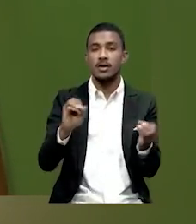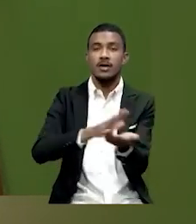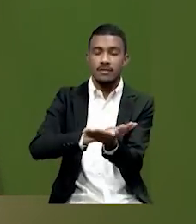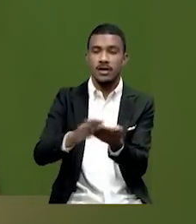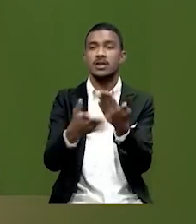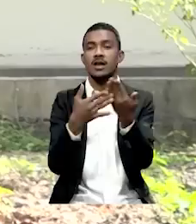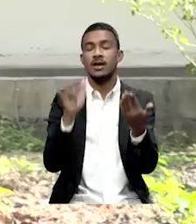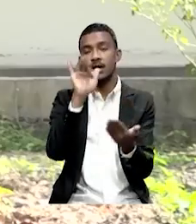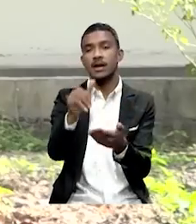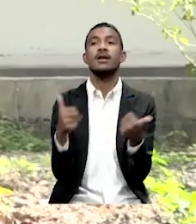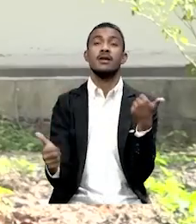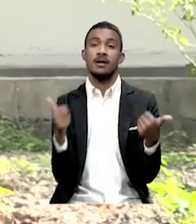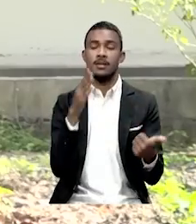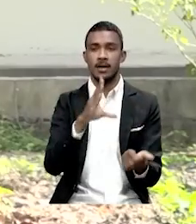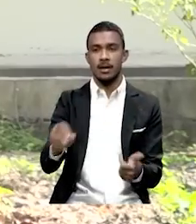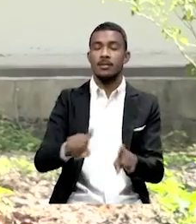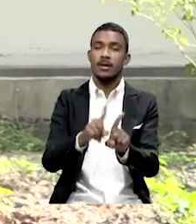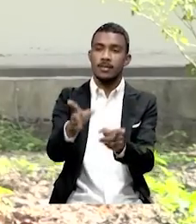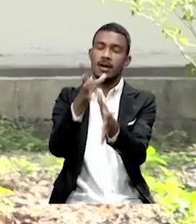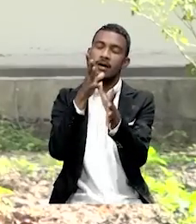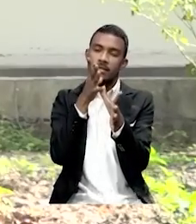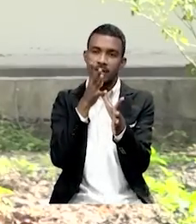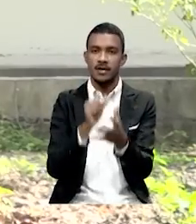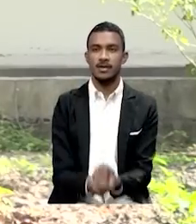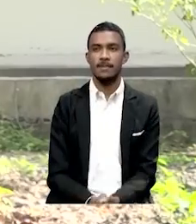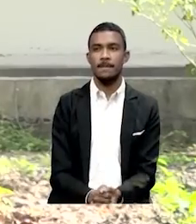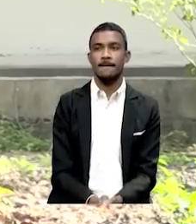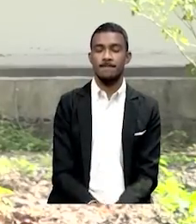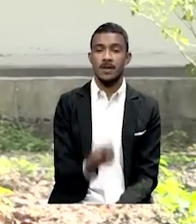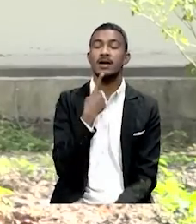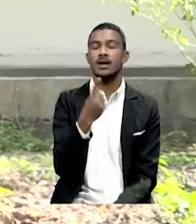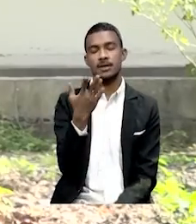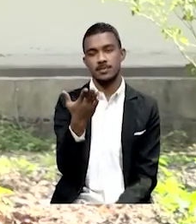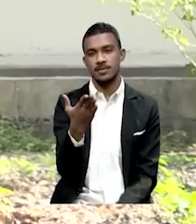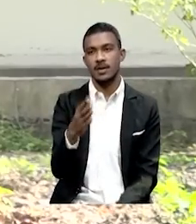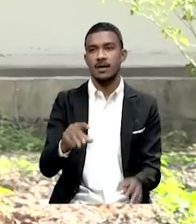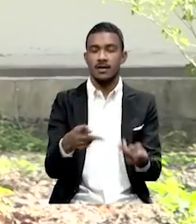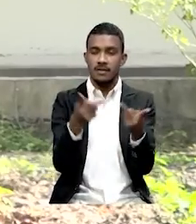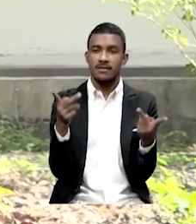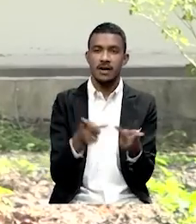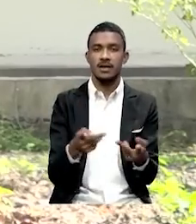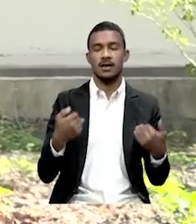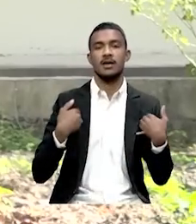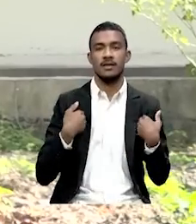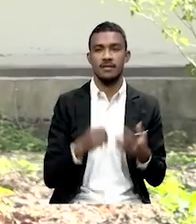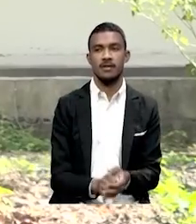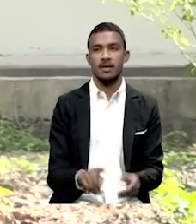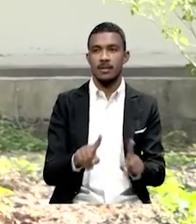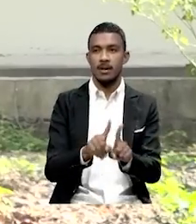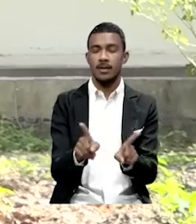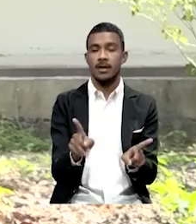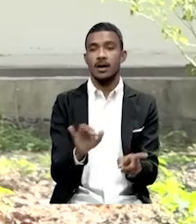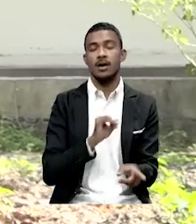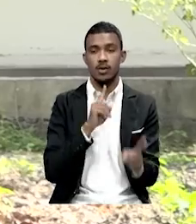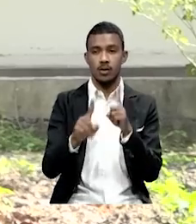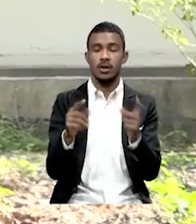ne ma ma ferik ne ma ferik ma malian ne ma dia pati ne iha be o kolio dokter ema